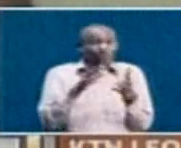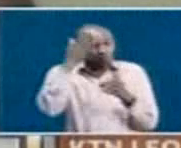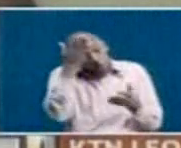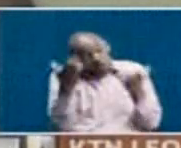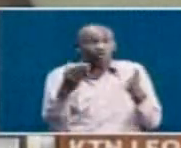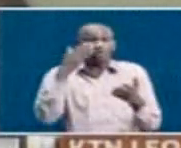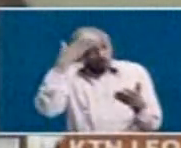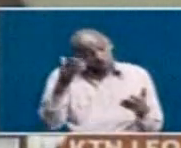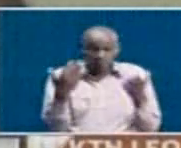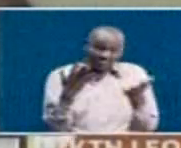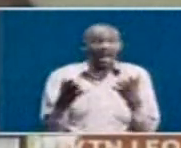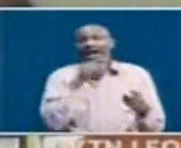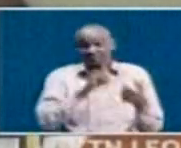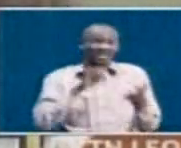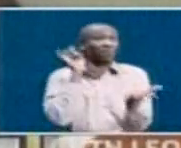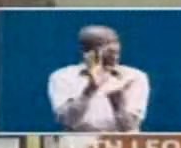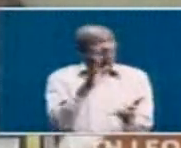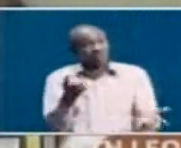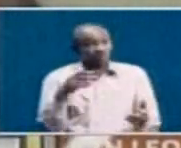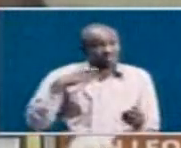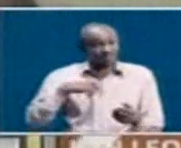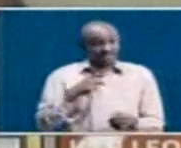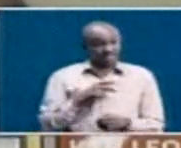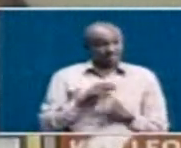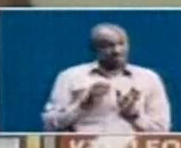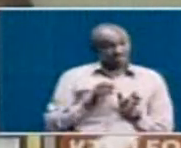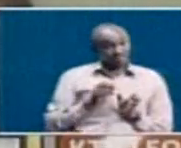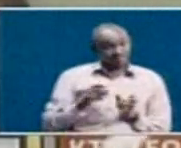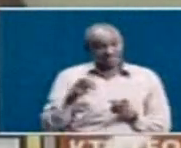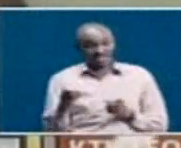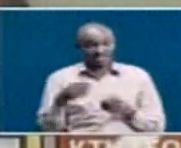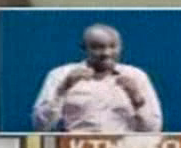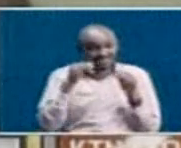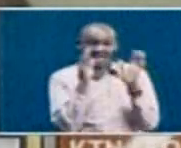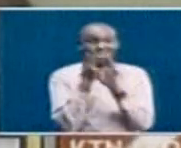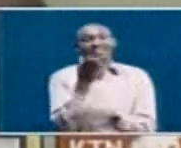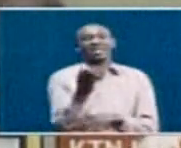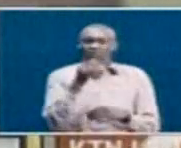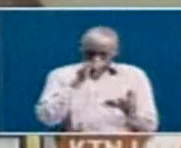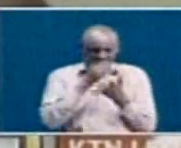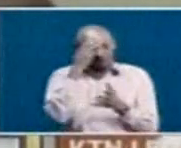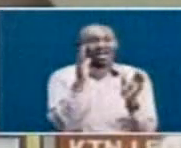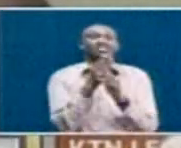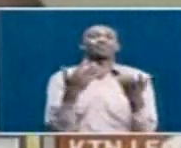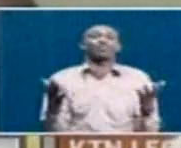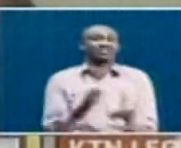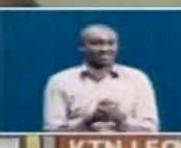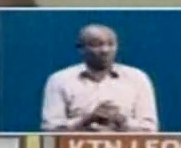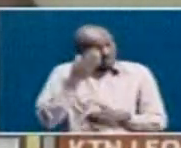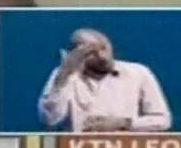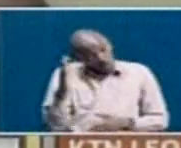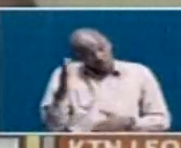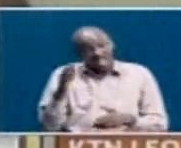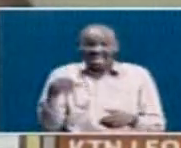saa ngapi. Ndio maana sasa watu kwa mguu mmoja ndani, mguu mmoja nje. Ndio maana tunajichumia mali zetu tukizificha, because